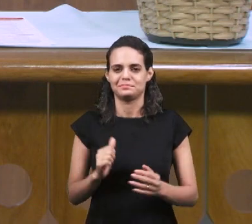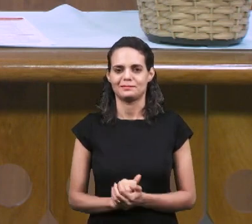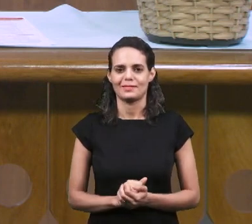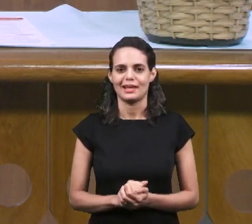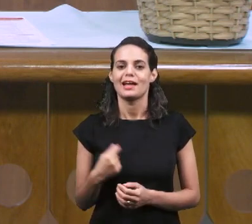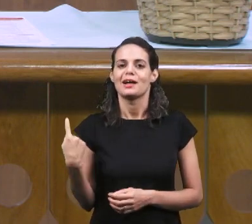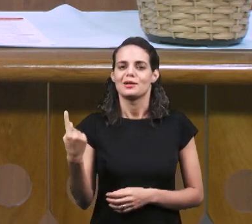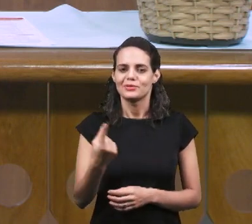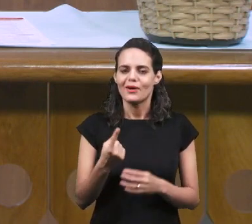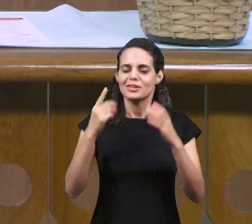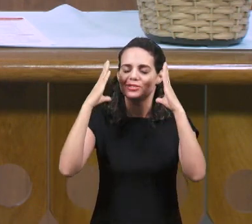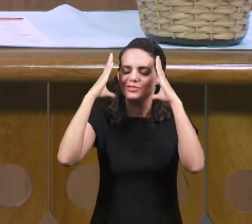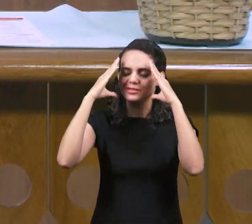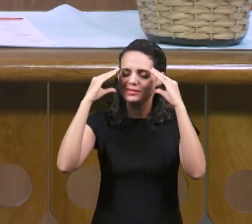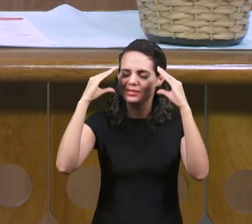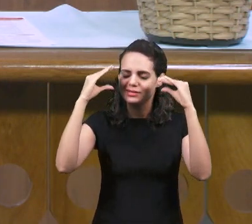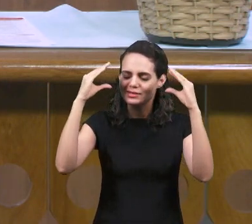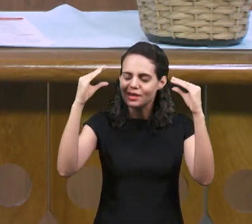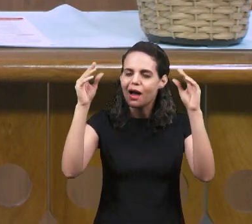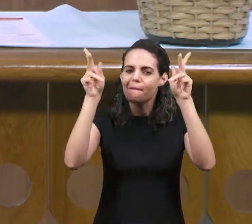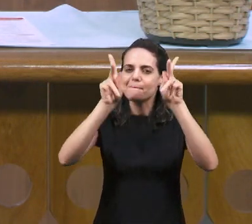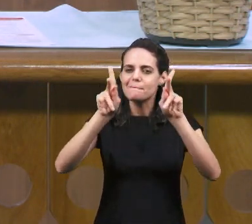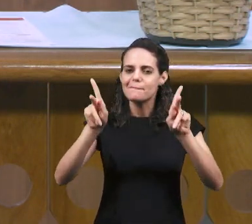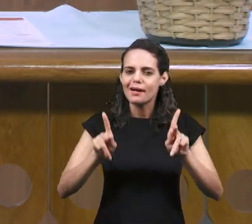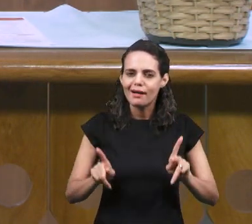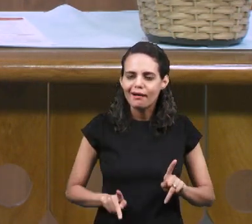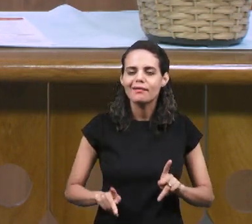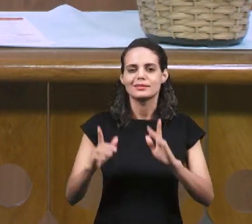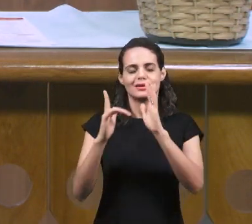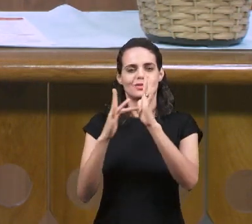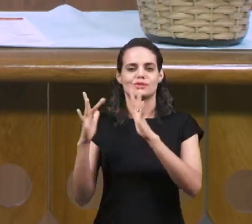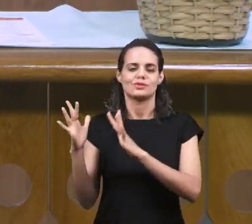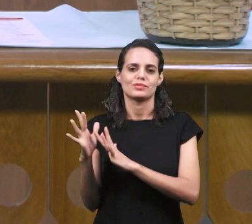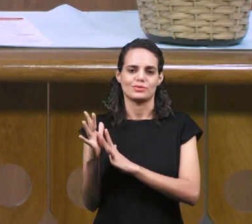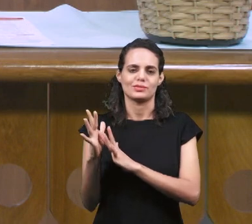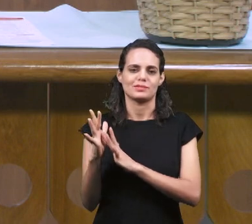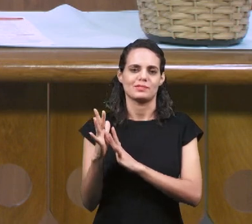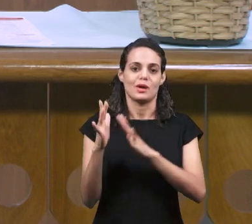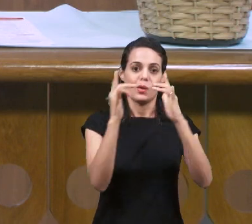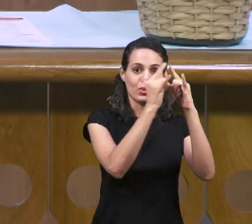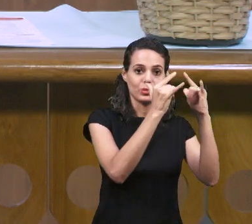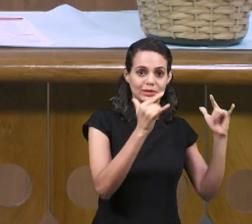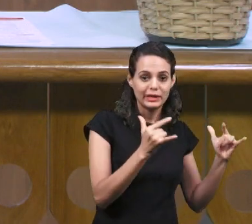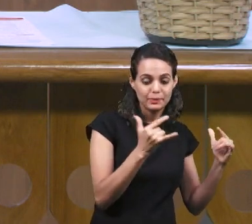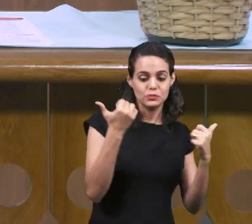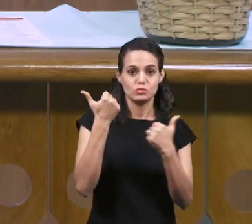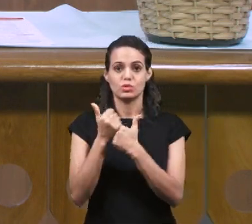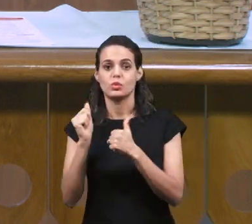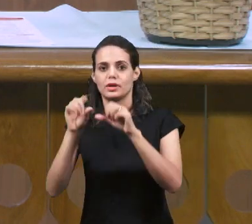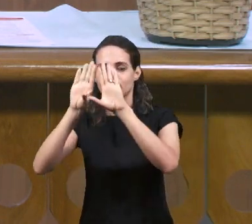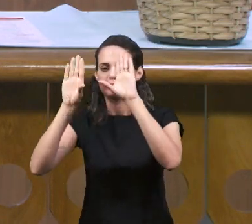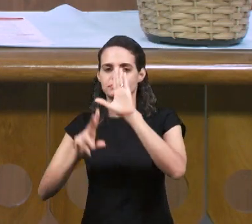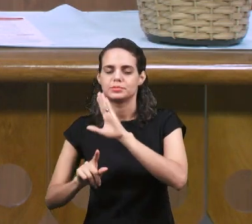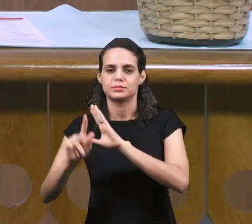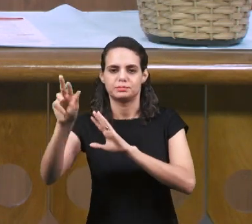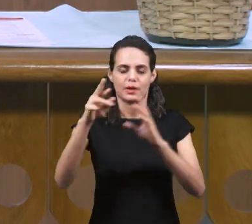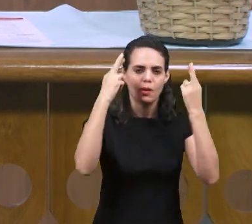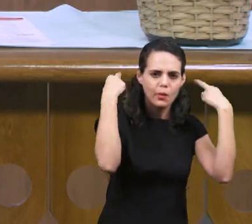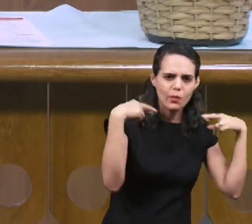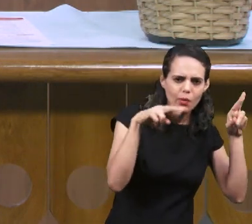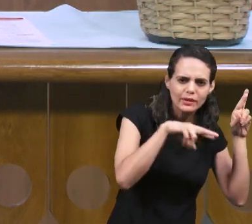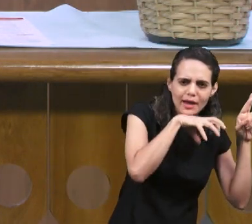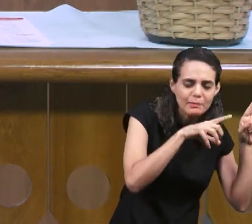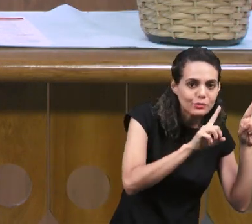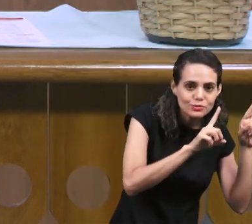repos était Jésus, le repos éternel. Donc le temple était un sacrificateur éternel. Donc tous les éléments du culte dans